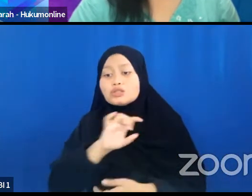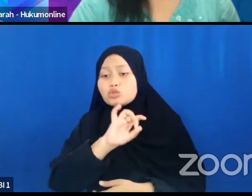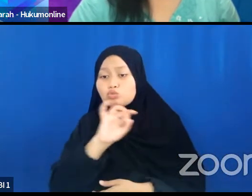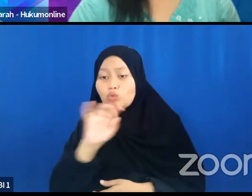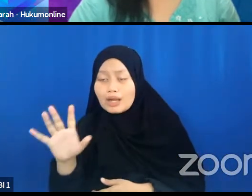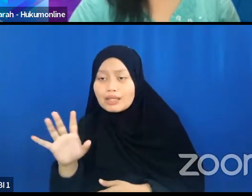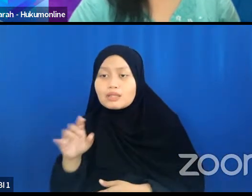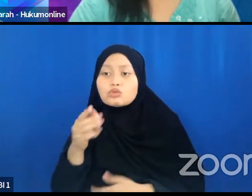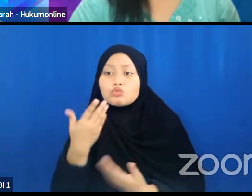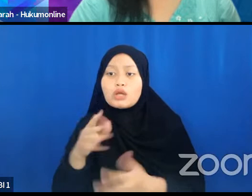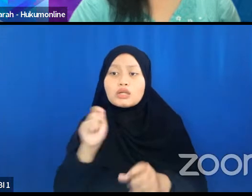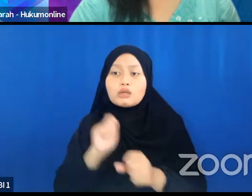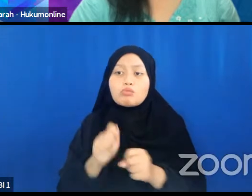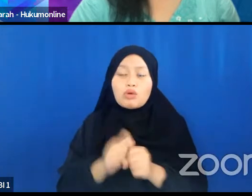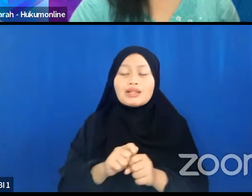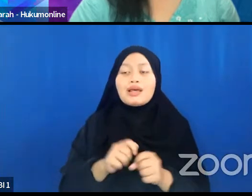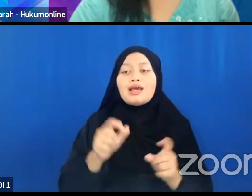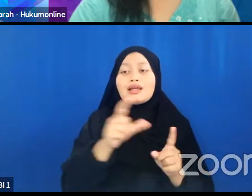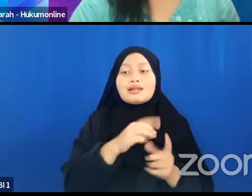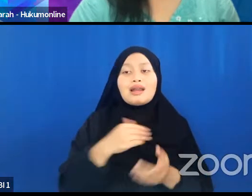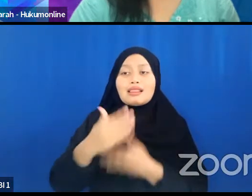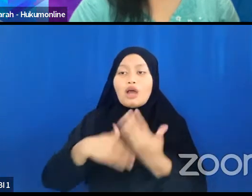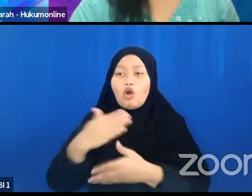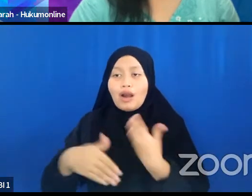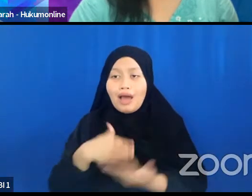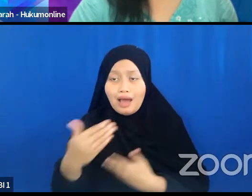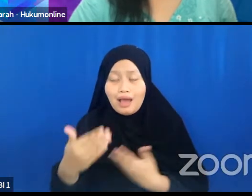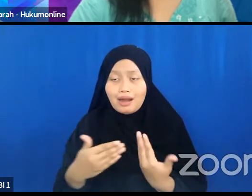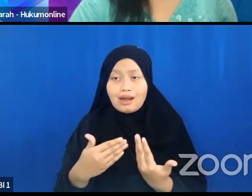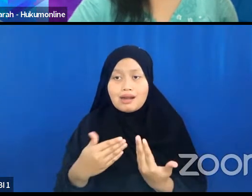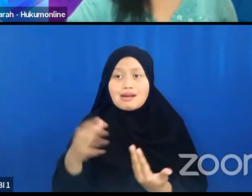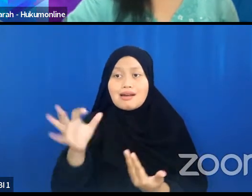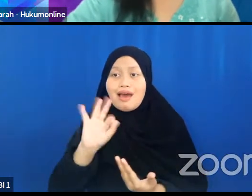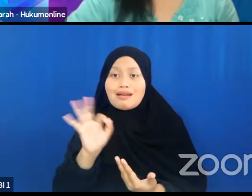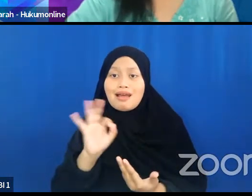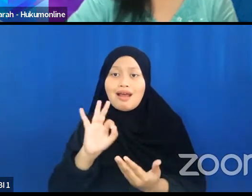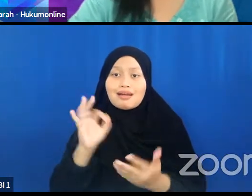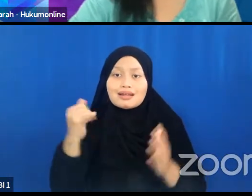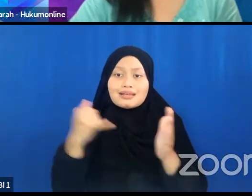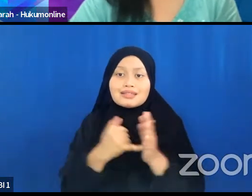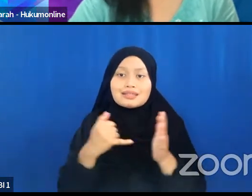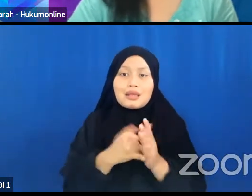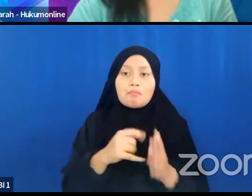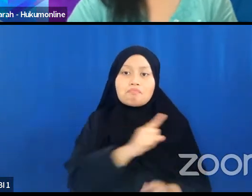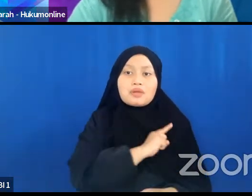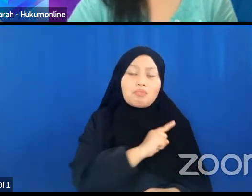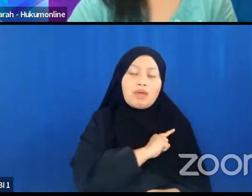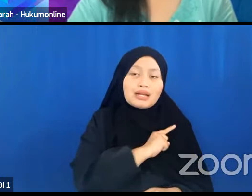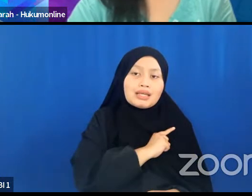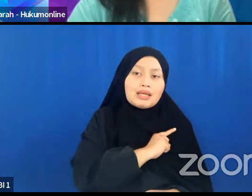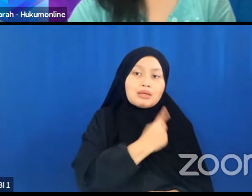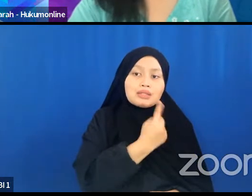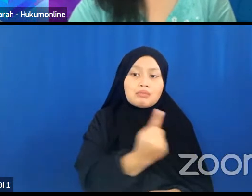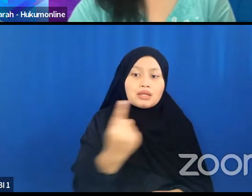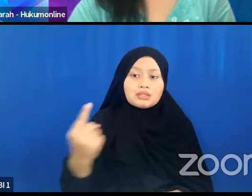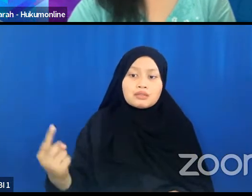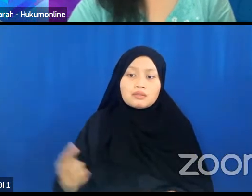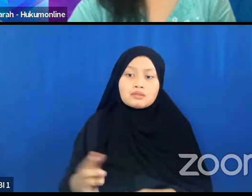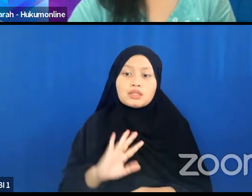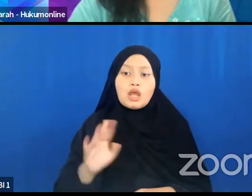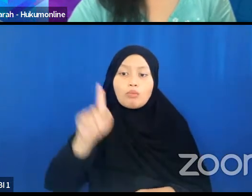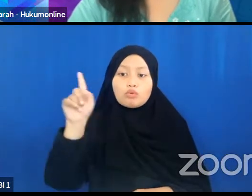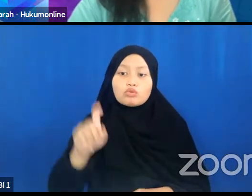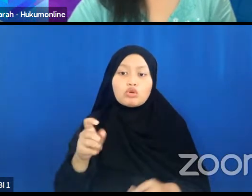mengidentifikasi individunya sehingga itu bentuknya tidak lagi menjadi data Hai hingga tidak Ah tidak perlu